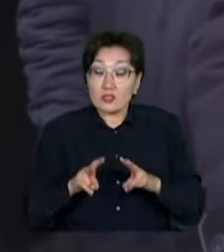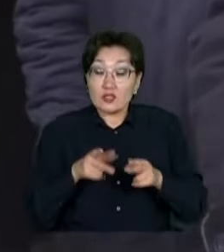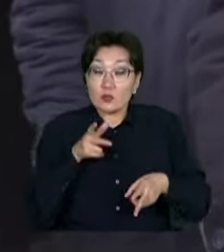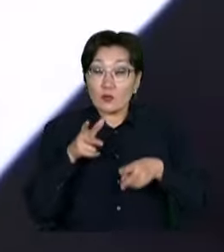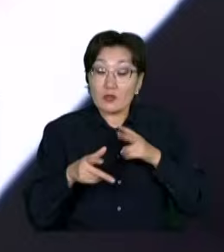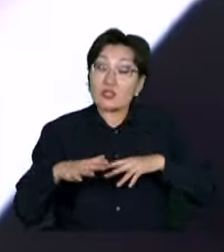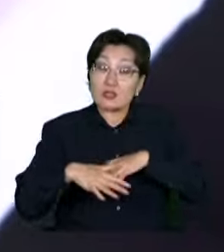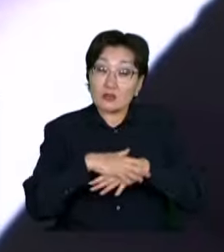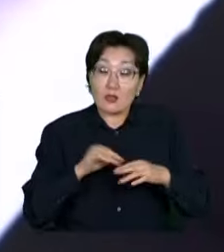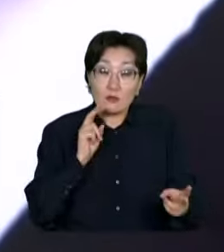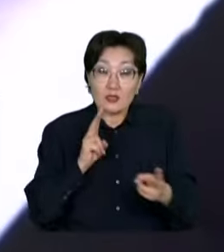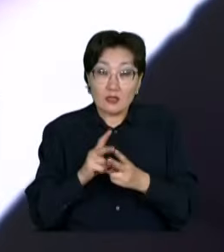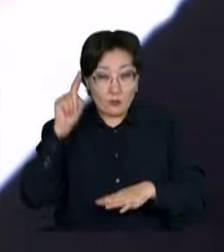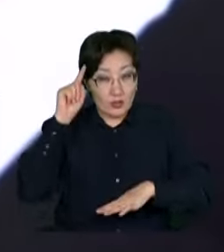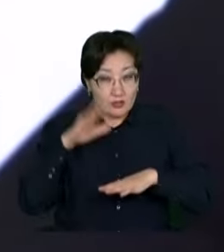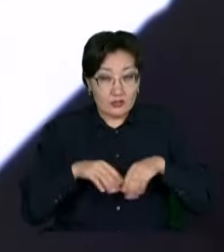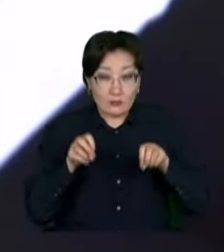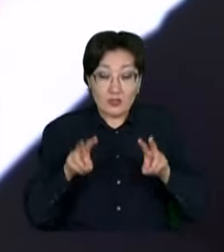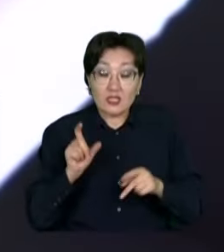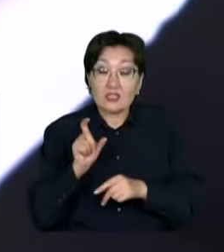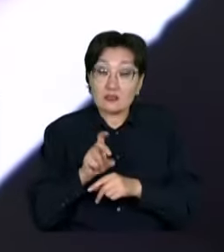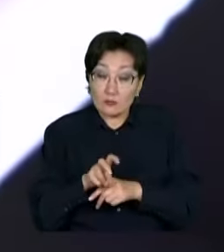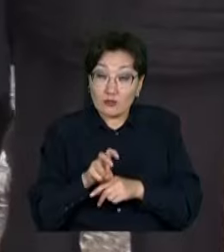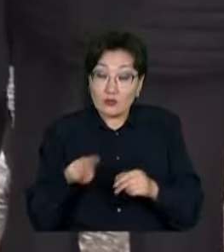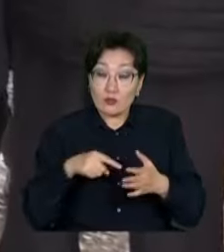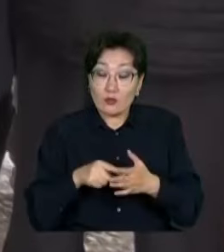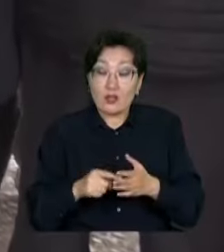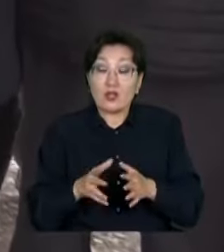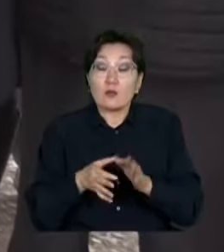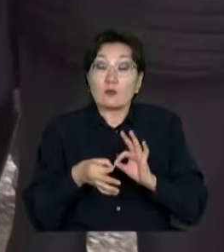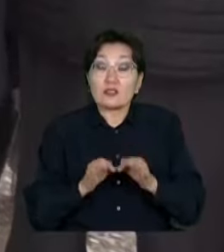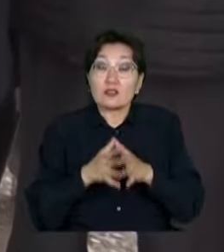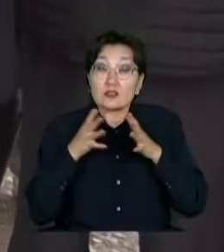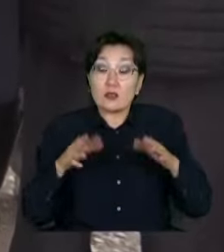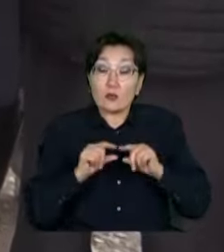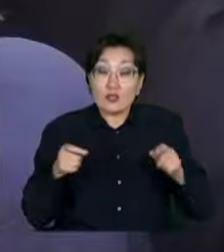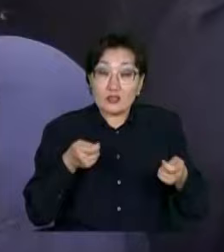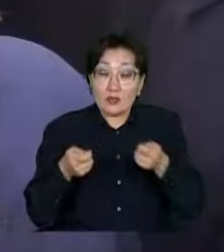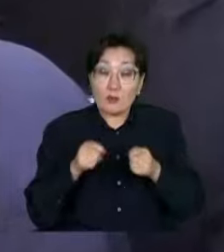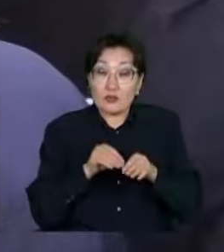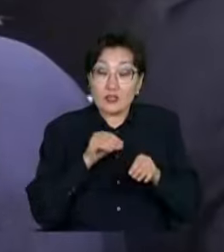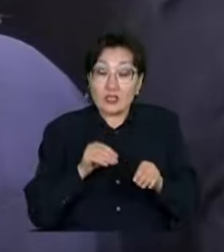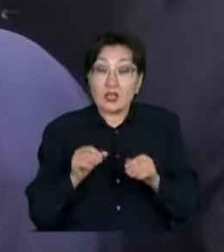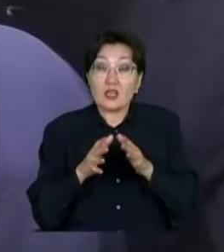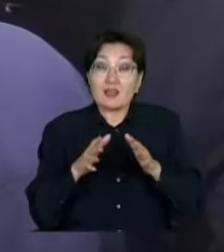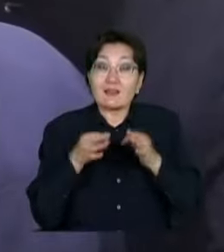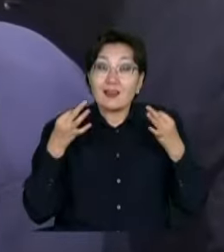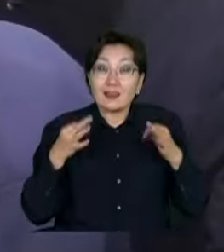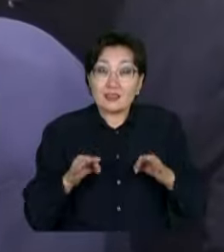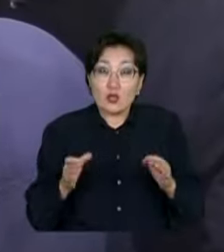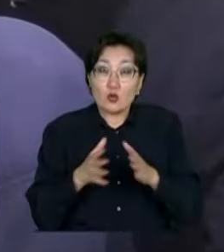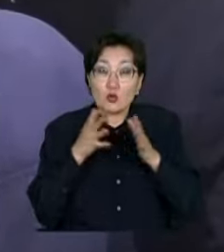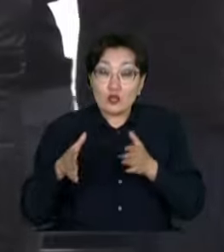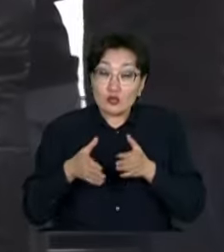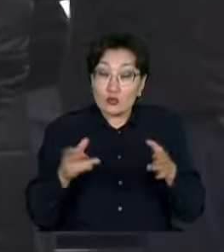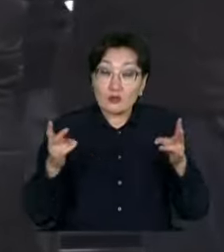шулаған бұқарамен кездесуге әкімдік өкілдері келіпті. Қаланың үлкейгенін айтқан басқарма басшысы кептелісті азайтатын үлкен жол керегін